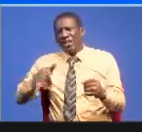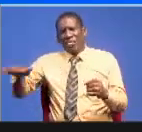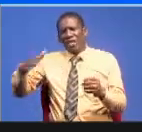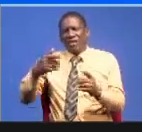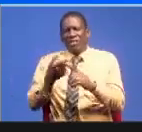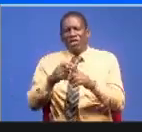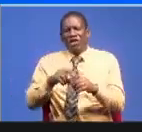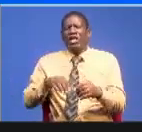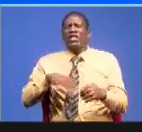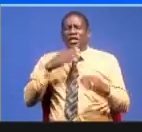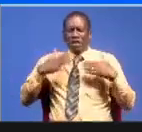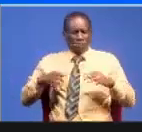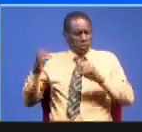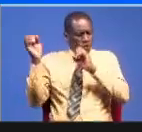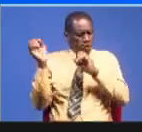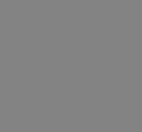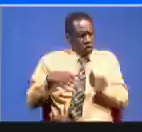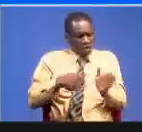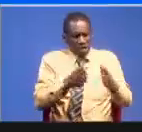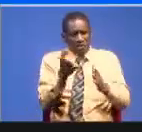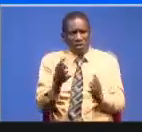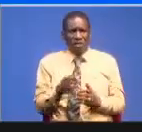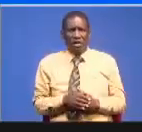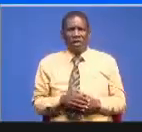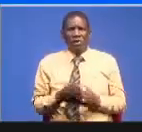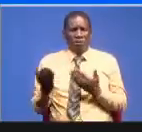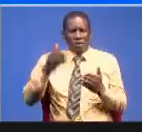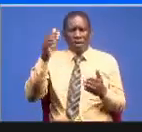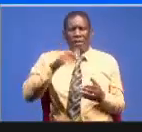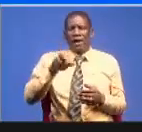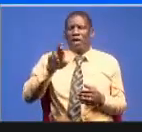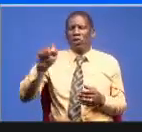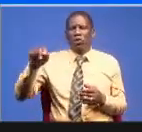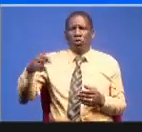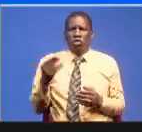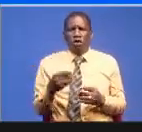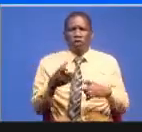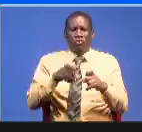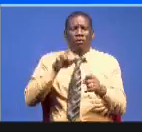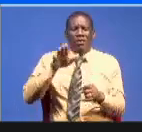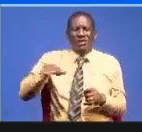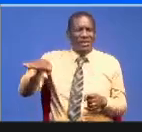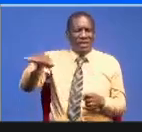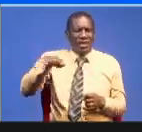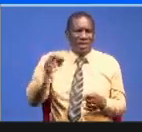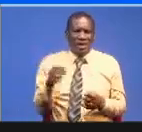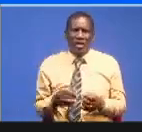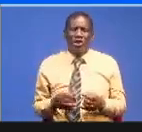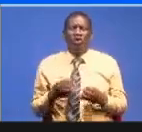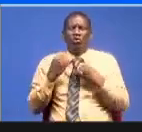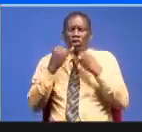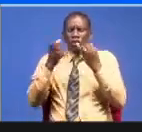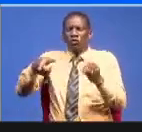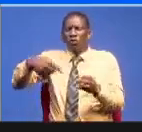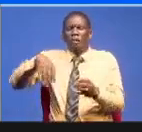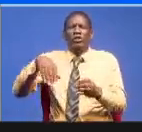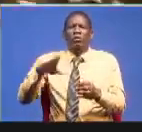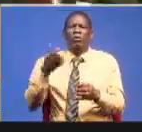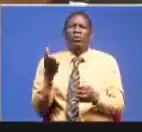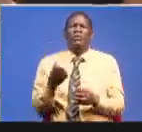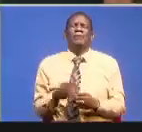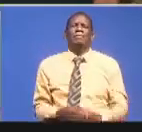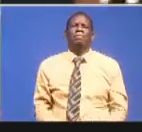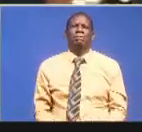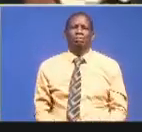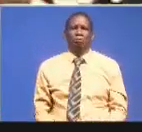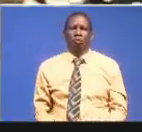wake kutupwa hapo mtoni. Tumregeshe tena Ruth, manake ni kutoka eneo lake, aweze kutupasha taarifa hii.